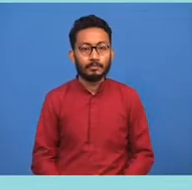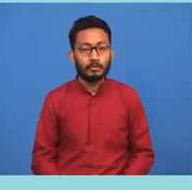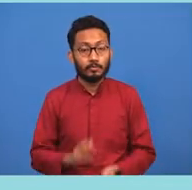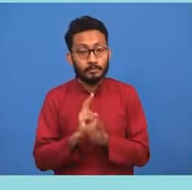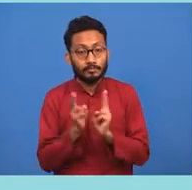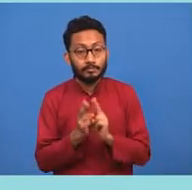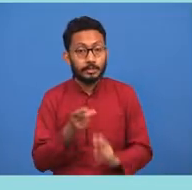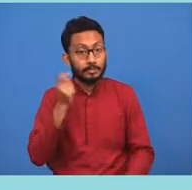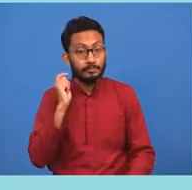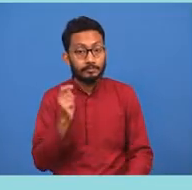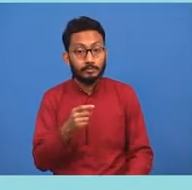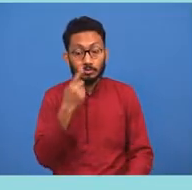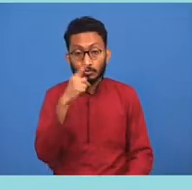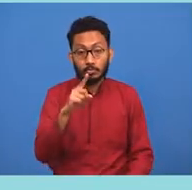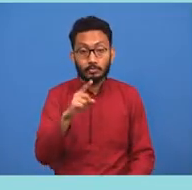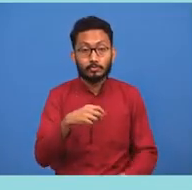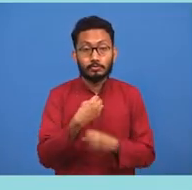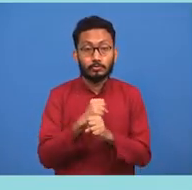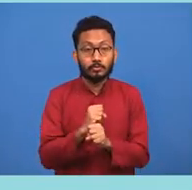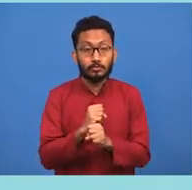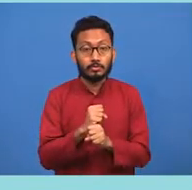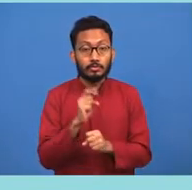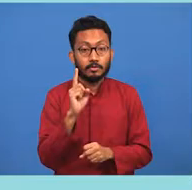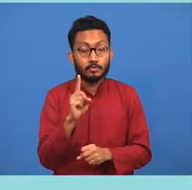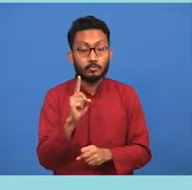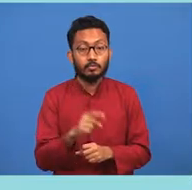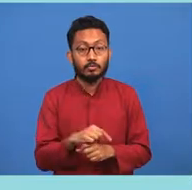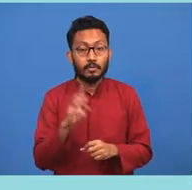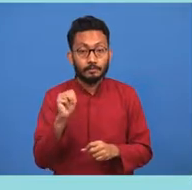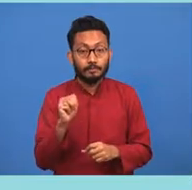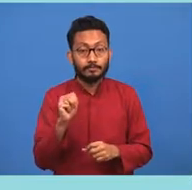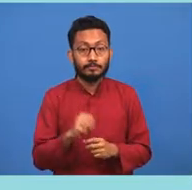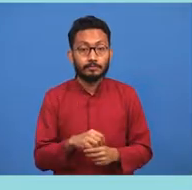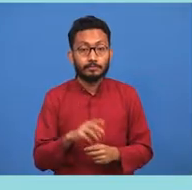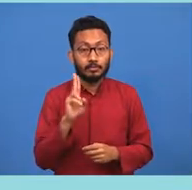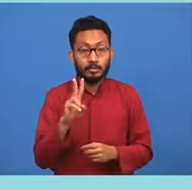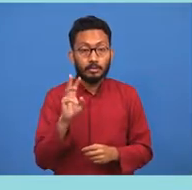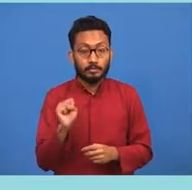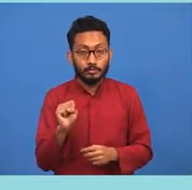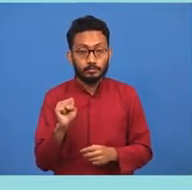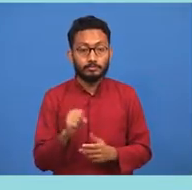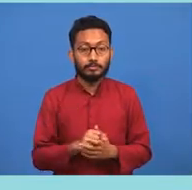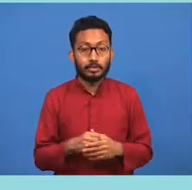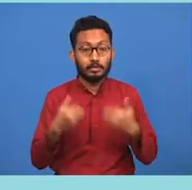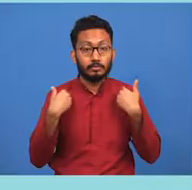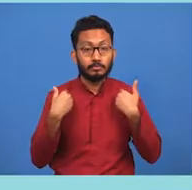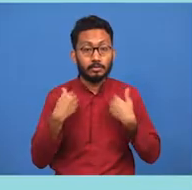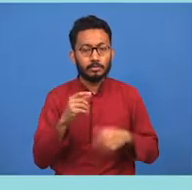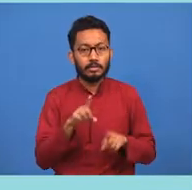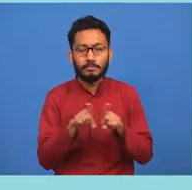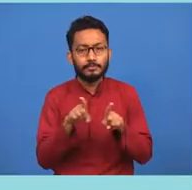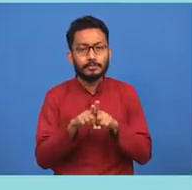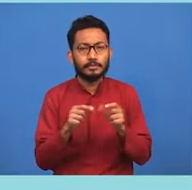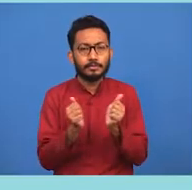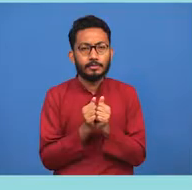Perubahan tenaga untuk membentuk 1 mol pelambam 2 sulfat adalah bersamaan